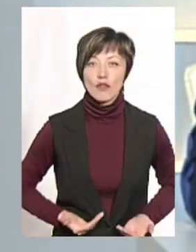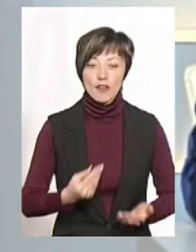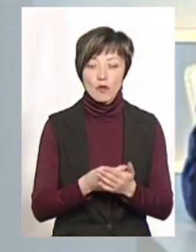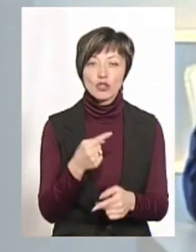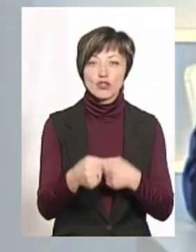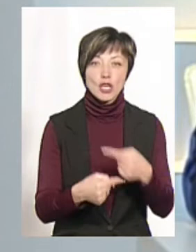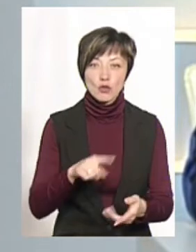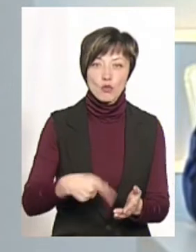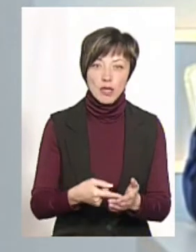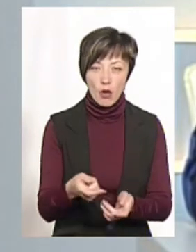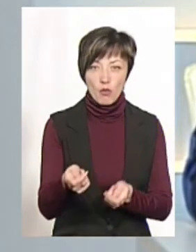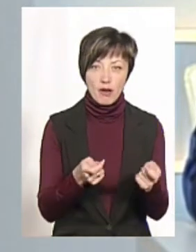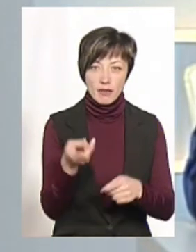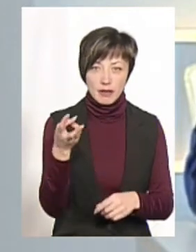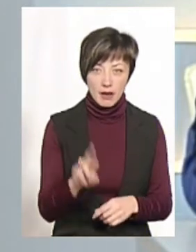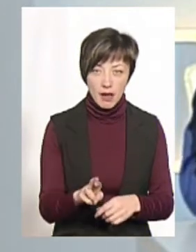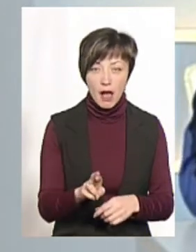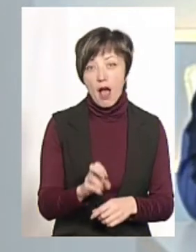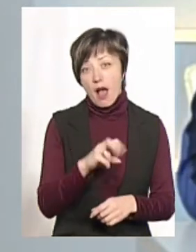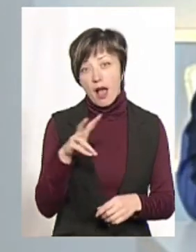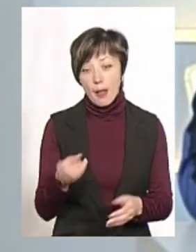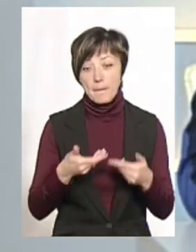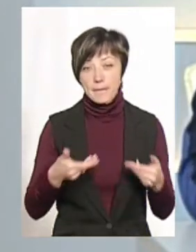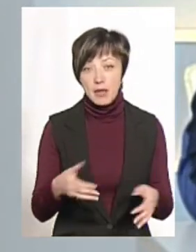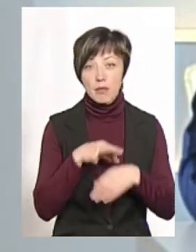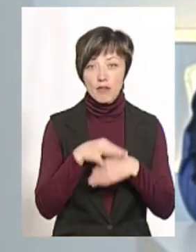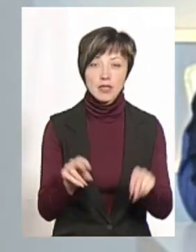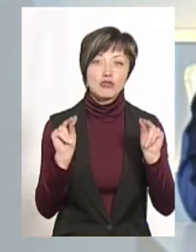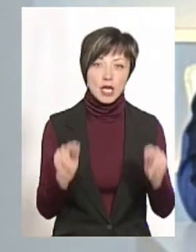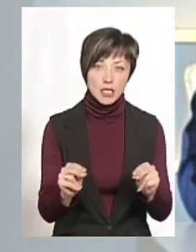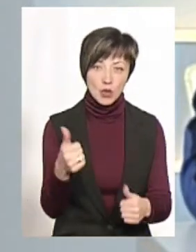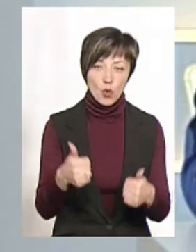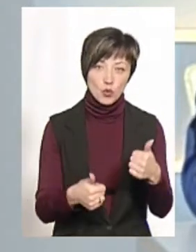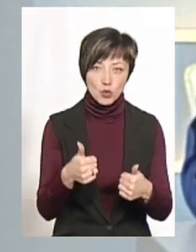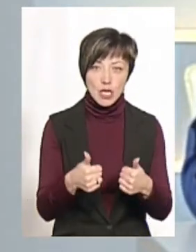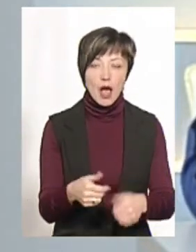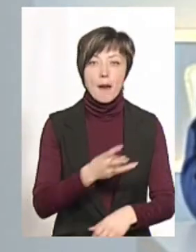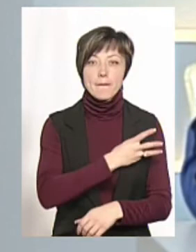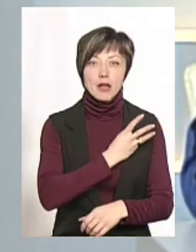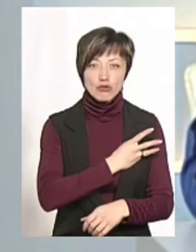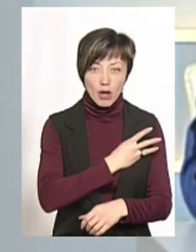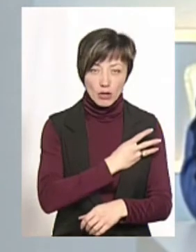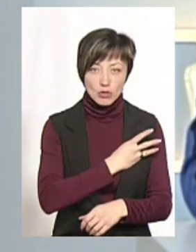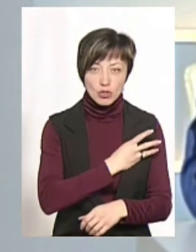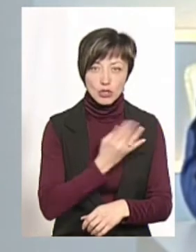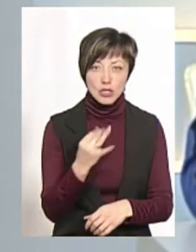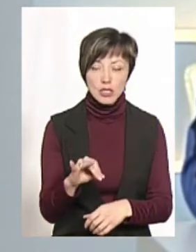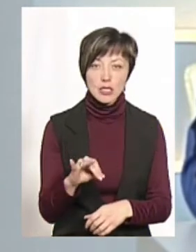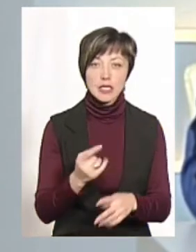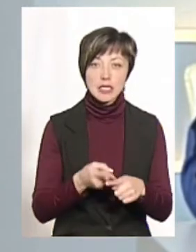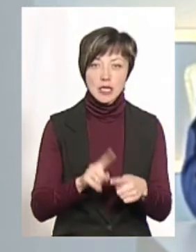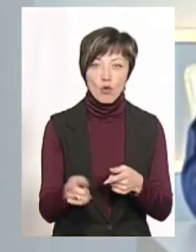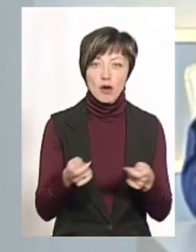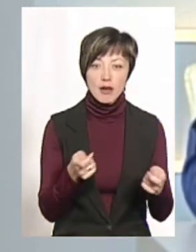фонд через комунального управителя. Ну, але ми провели об'єктивно чесний конкурс. Бажаючий, скажімо, да,